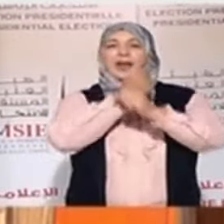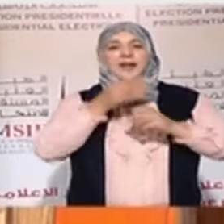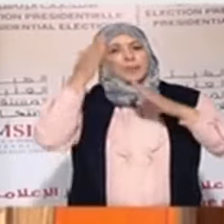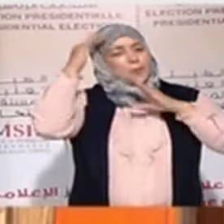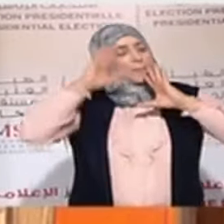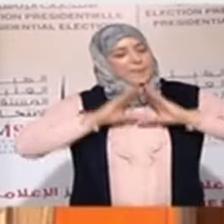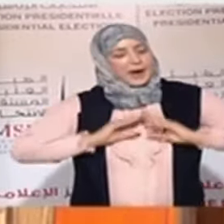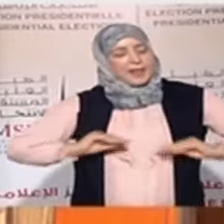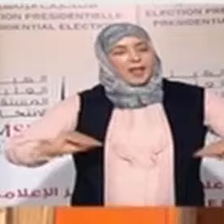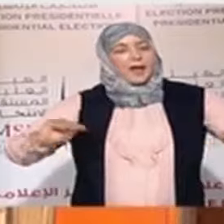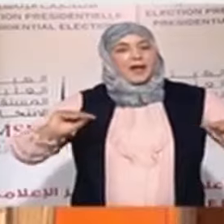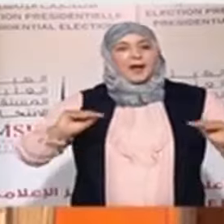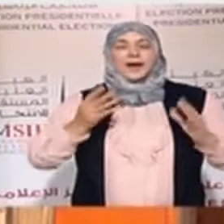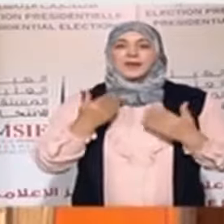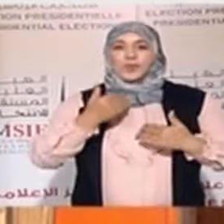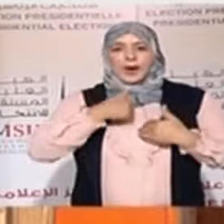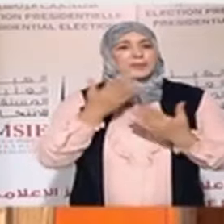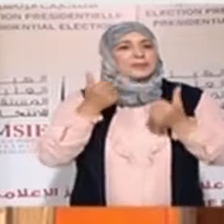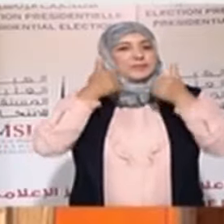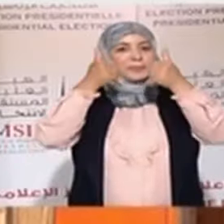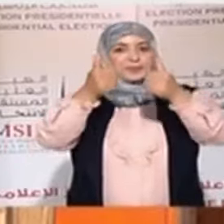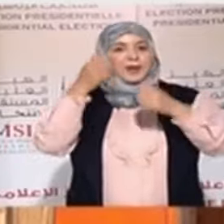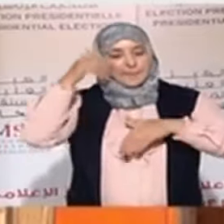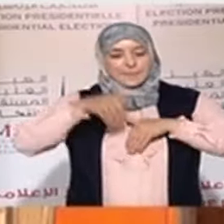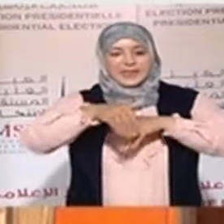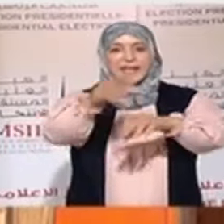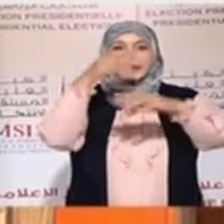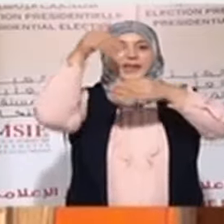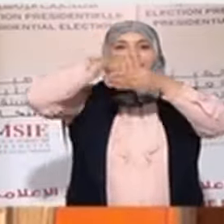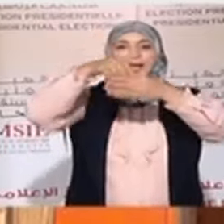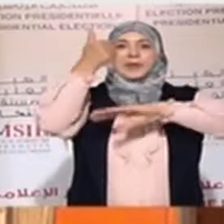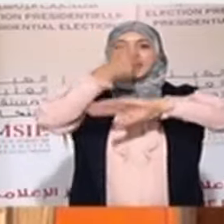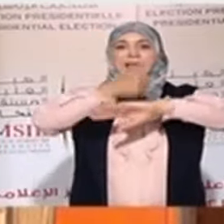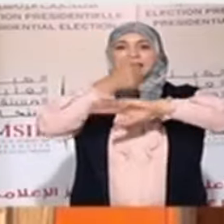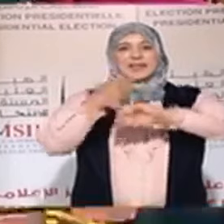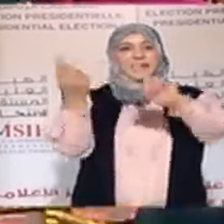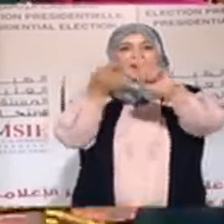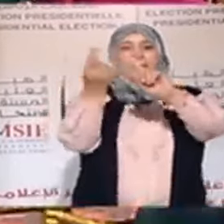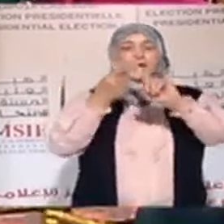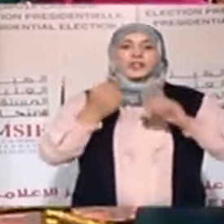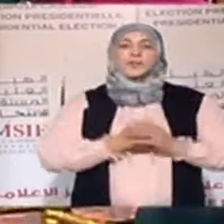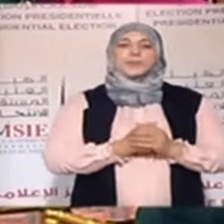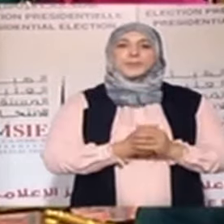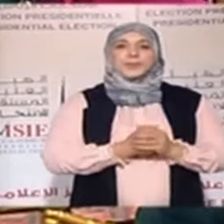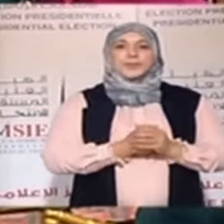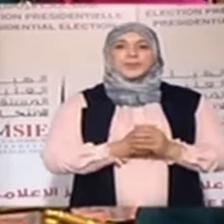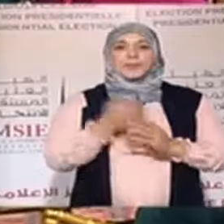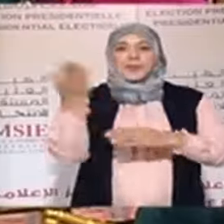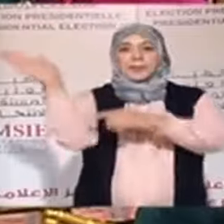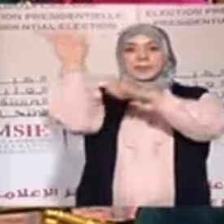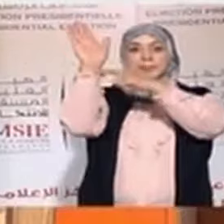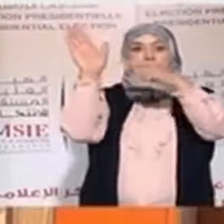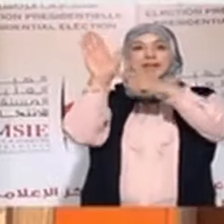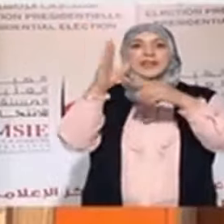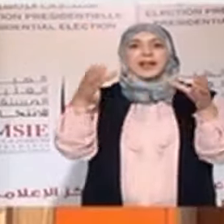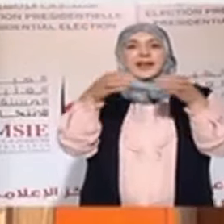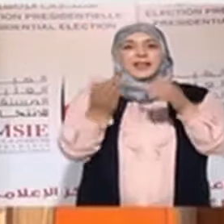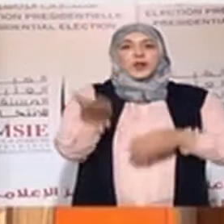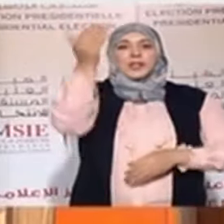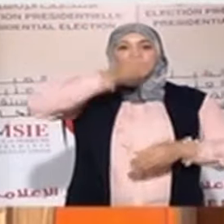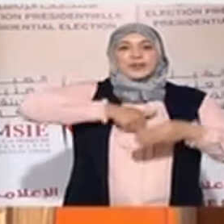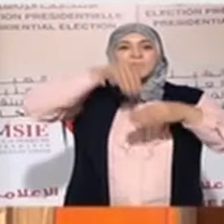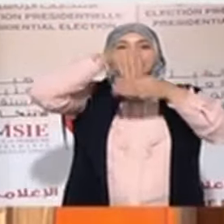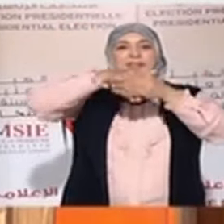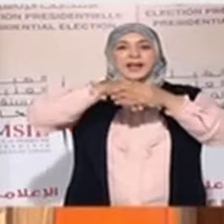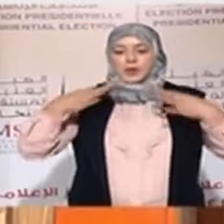واعتزاز ورضا مسارا انتخابيا رئاسيا هاما برهنت خلاله الهيئة